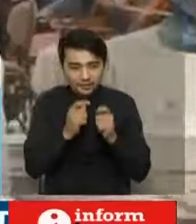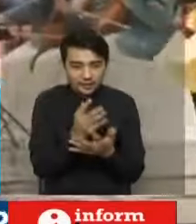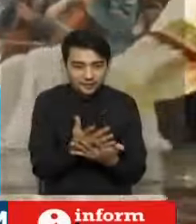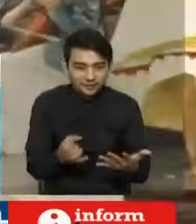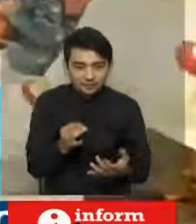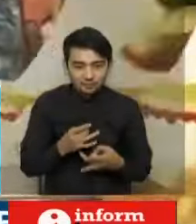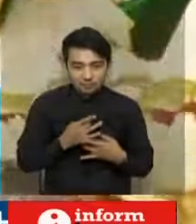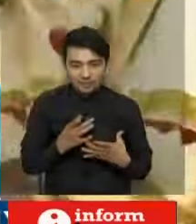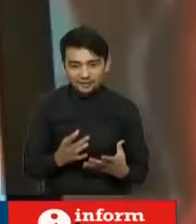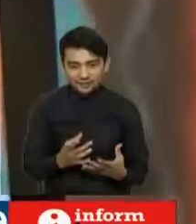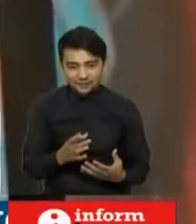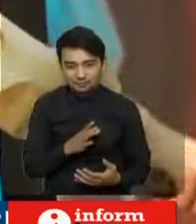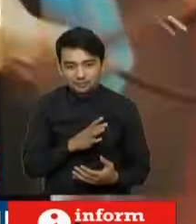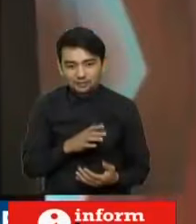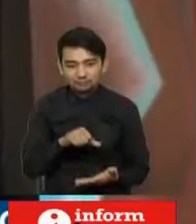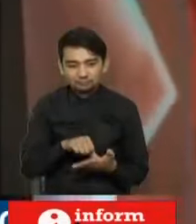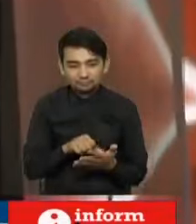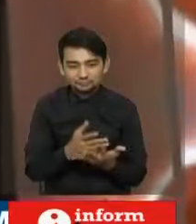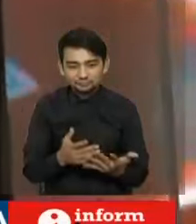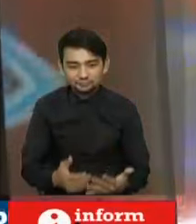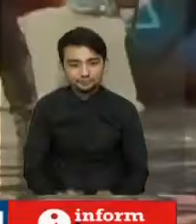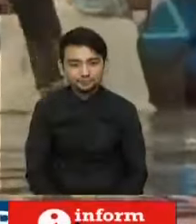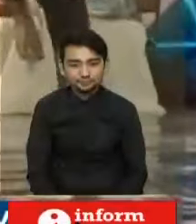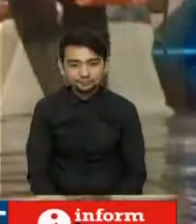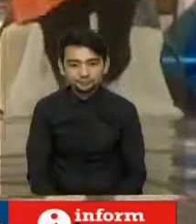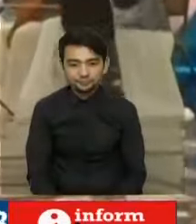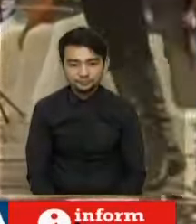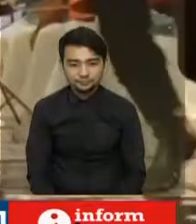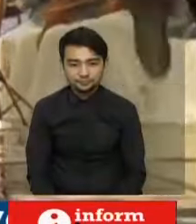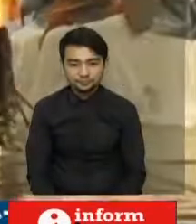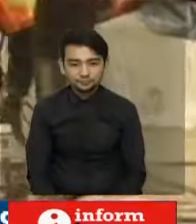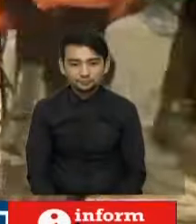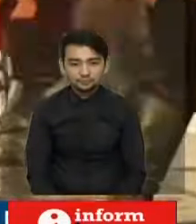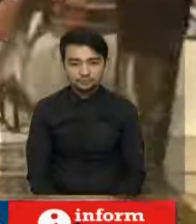продолжилось праздничным концертом. Екатерина Белоусова, Анатолий Бледных, Информбюро, Петропавловск.